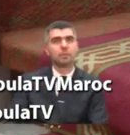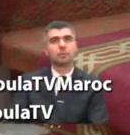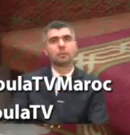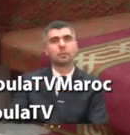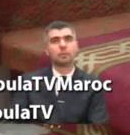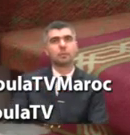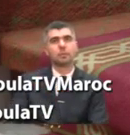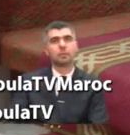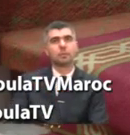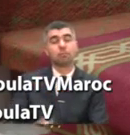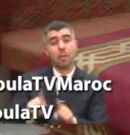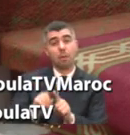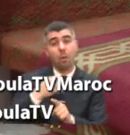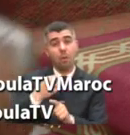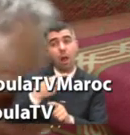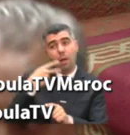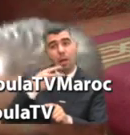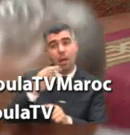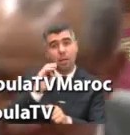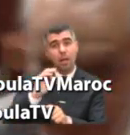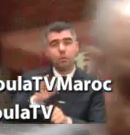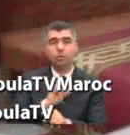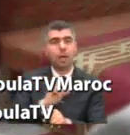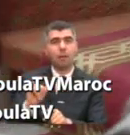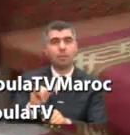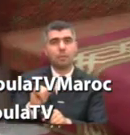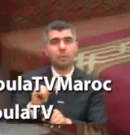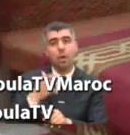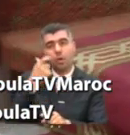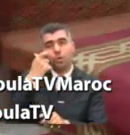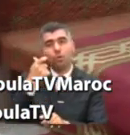هذا بعد خصنا احنا الإنجازات عطيناها للمواطنين،